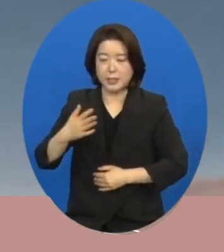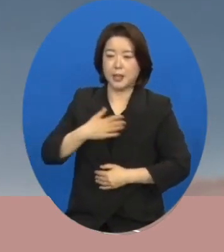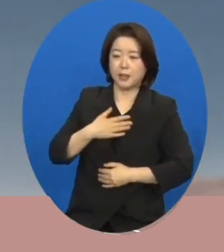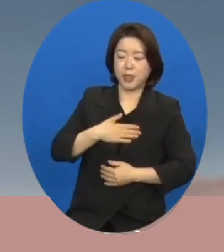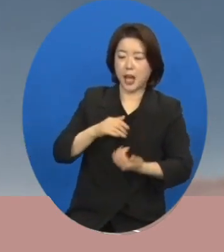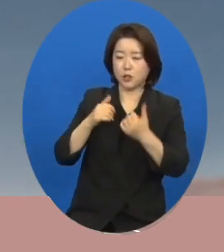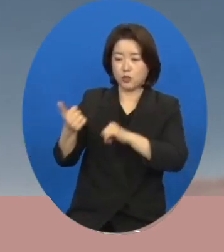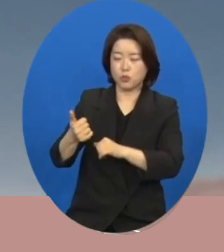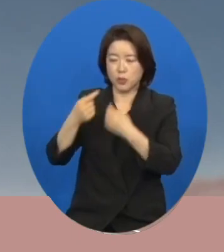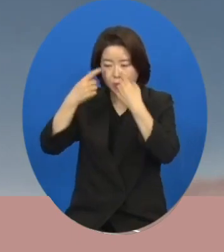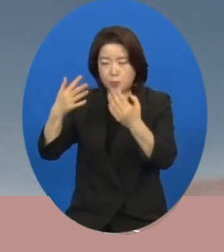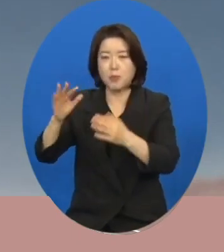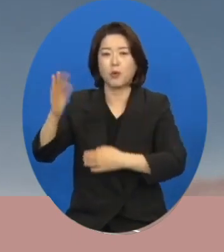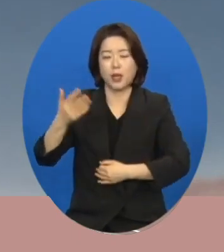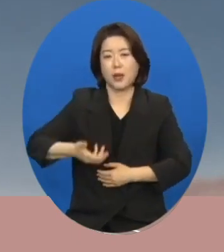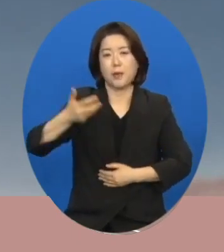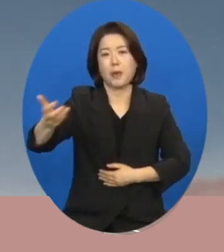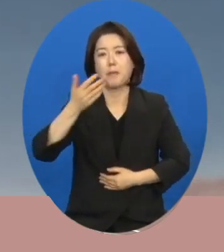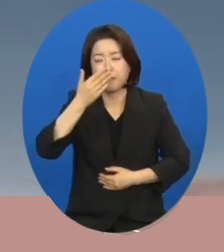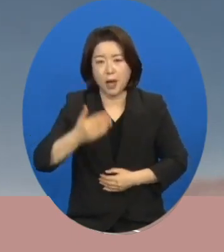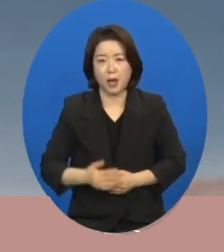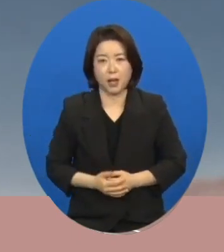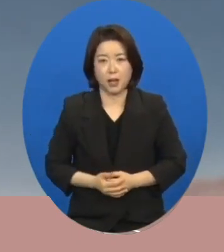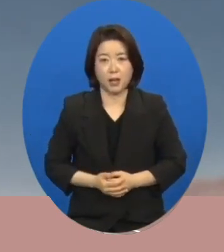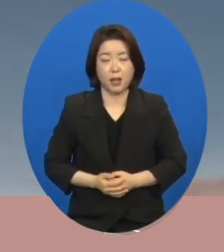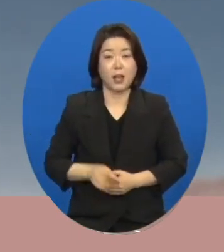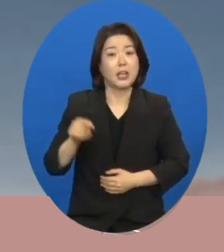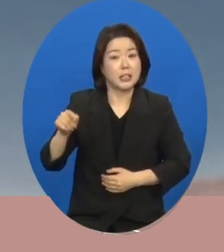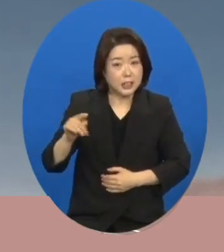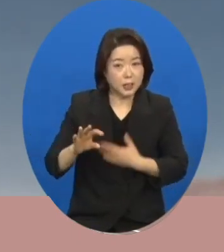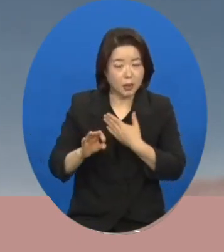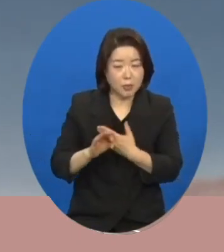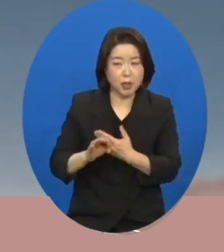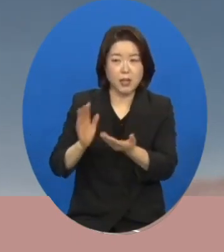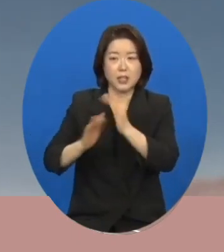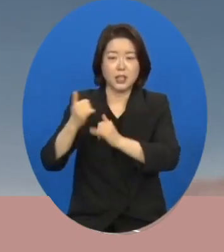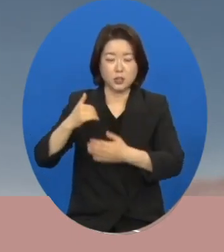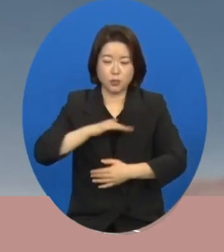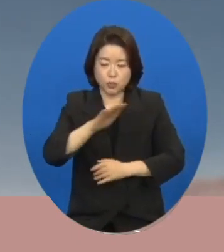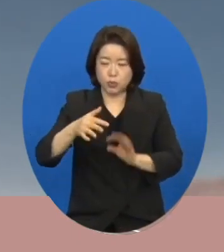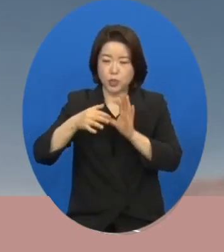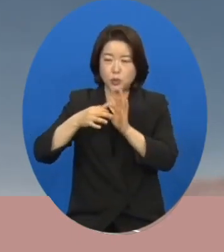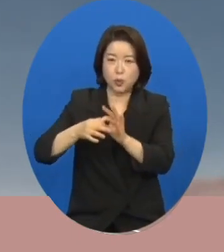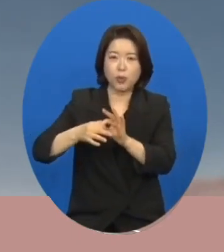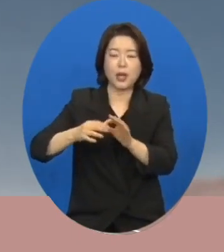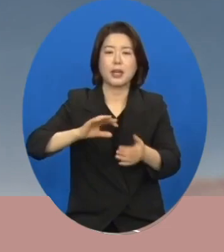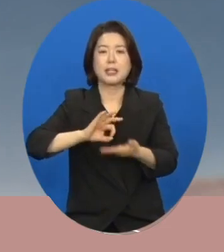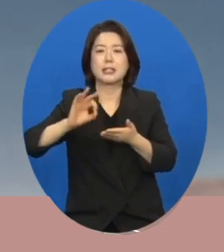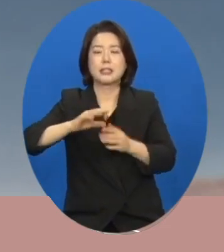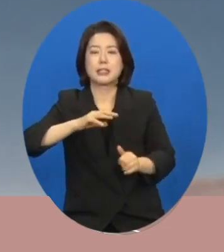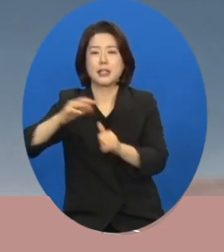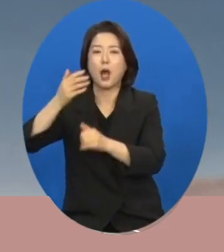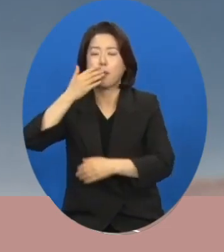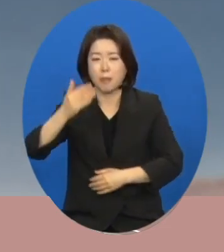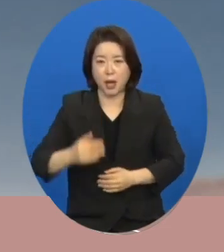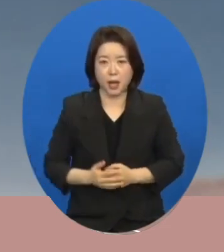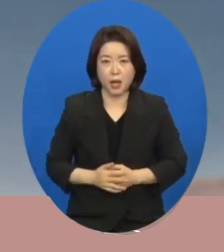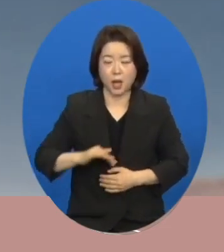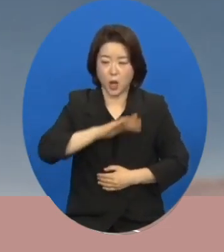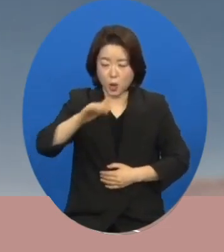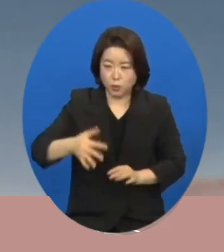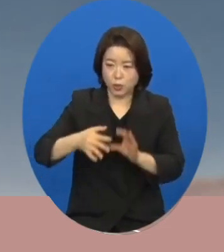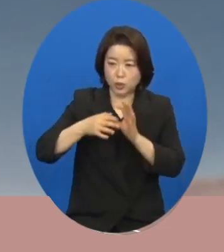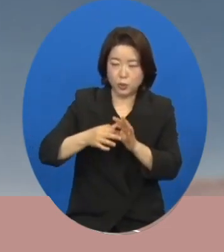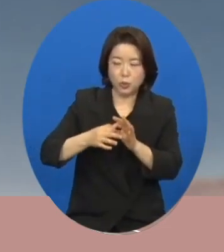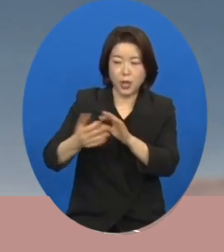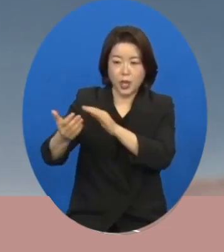그리하면 하나님이 우리를 쓰실 수가 있고 우리 통해 역사하실 수 있고 우리 위에서 예비하신 유업을 누릴